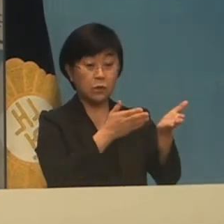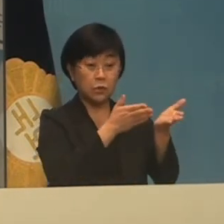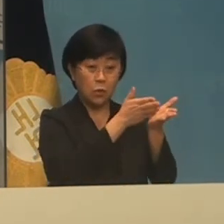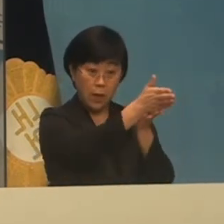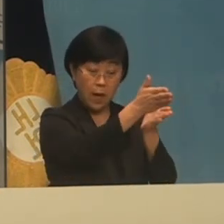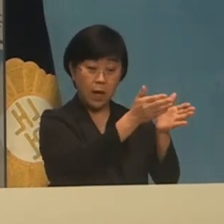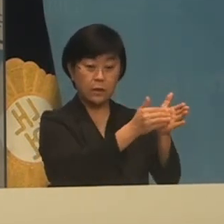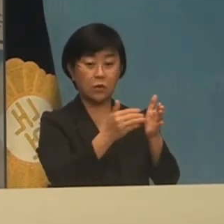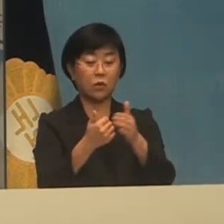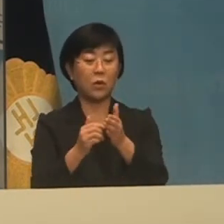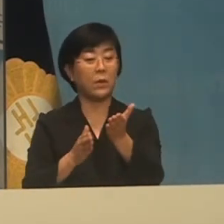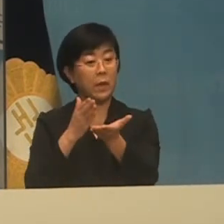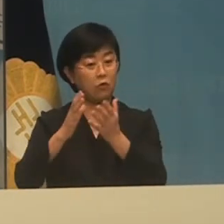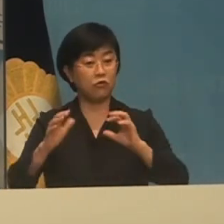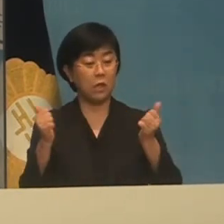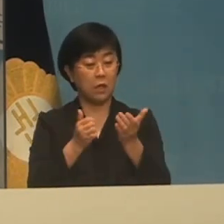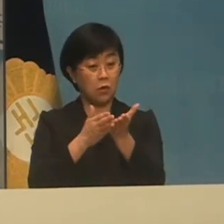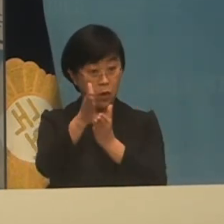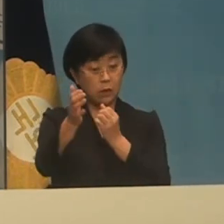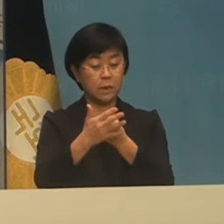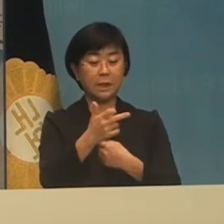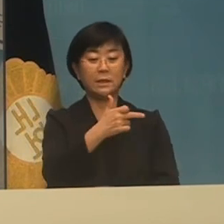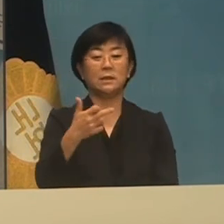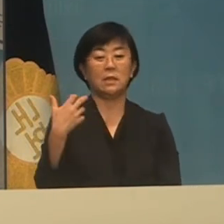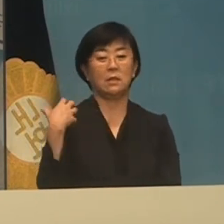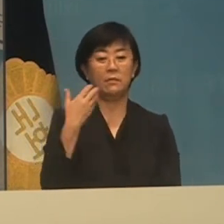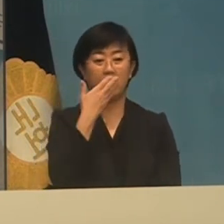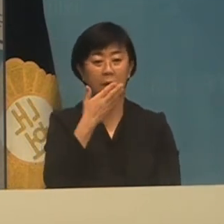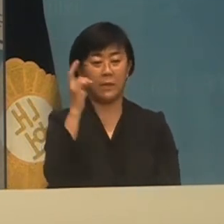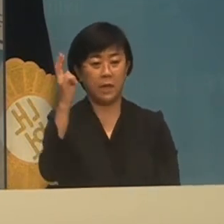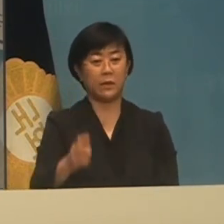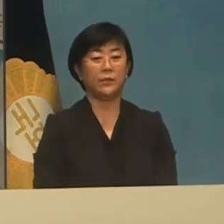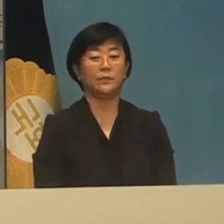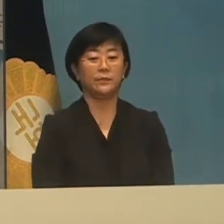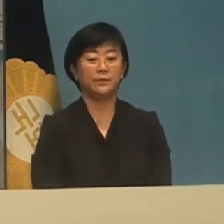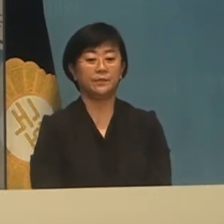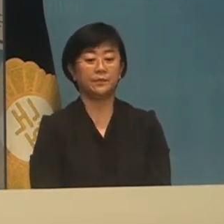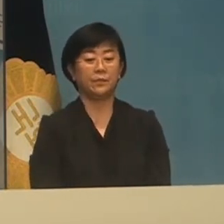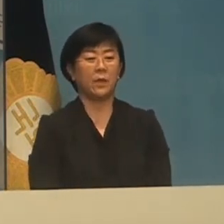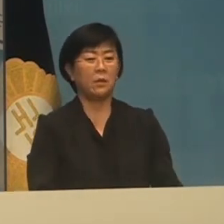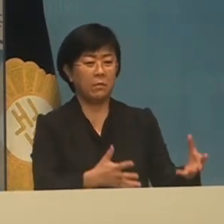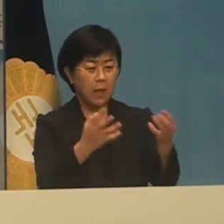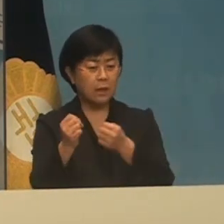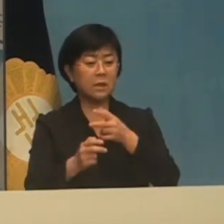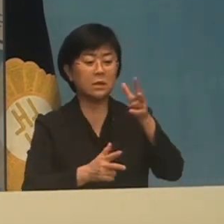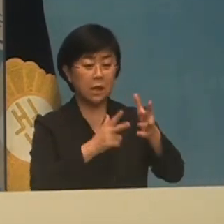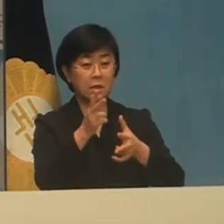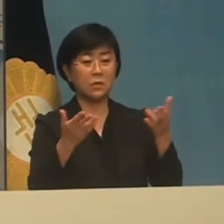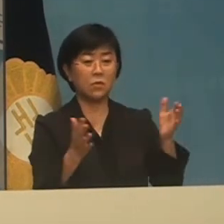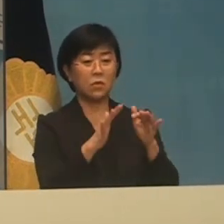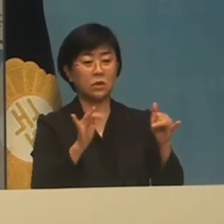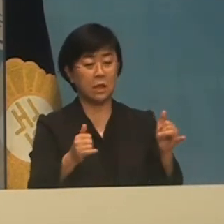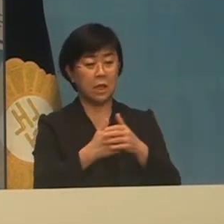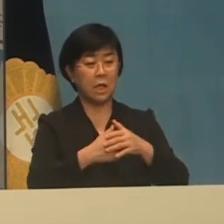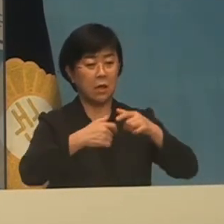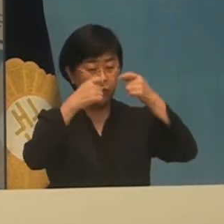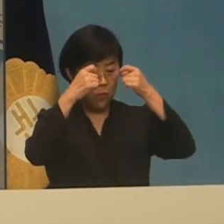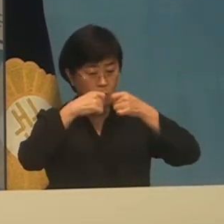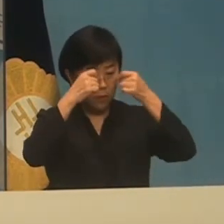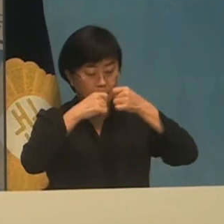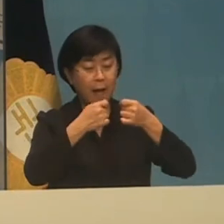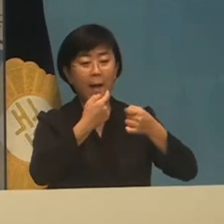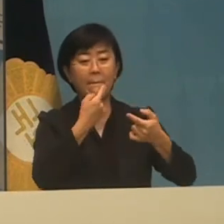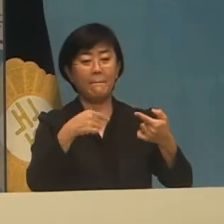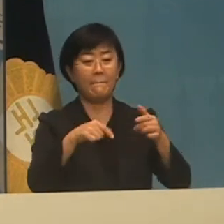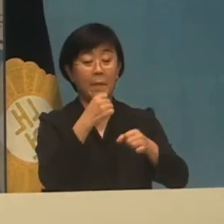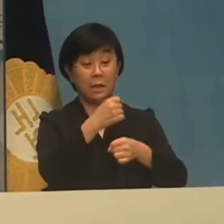되면 우리 국회는 더 큰 책임을 져야만 할 겁니다. 수많은 산재 노동자들의 피눈물을 만든 공범이 될